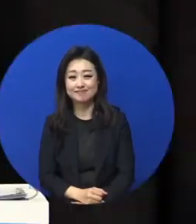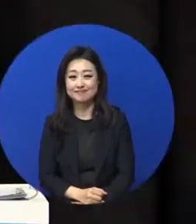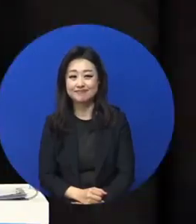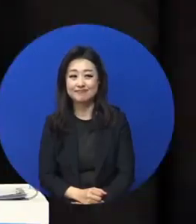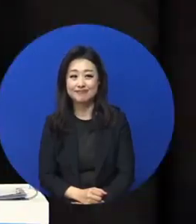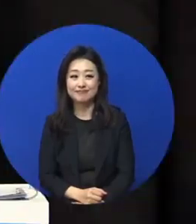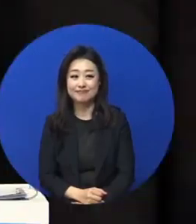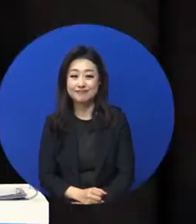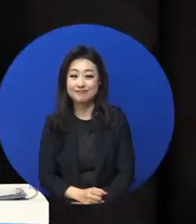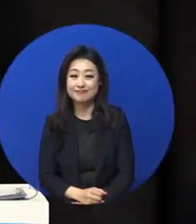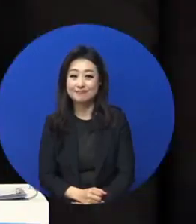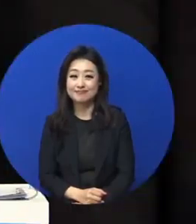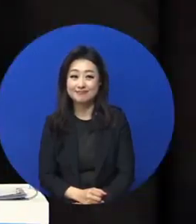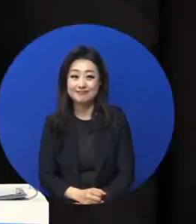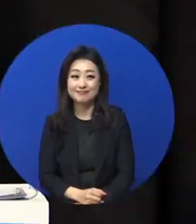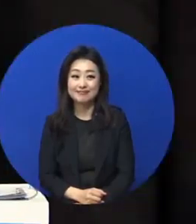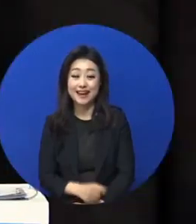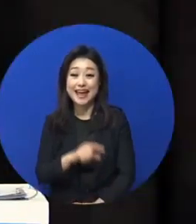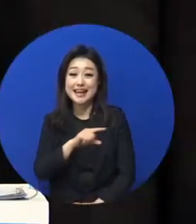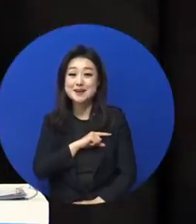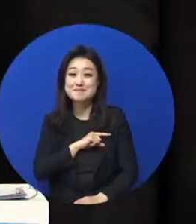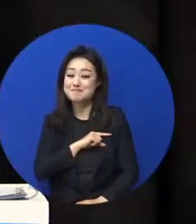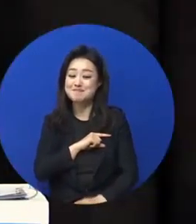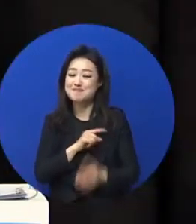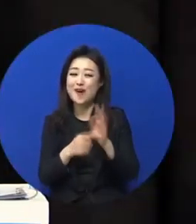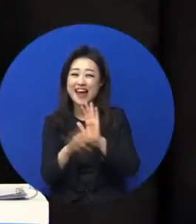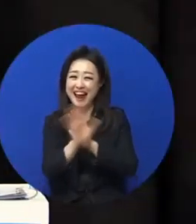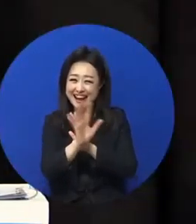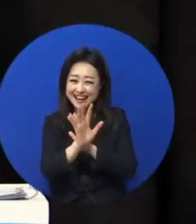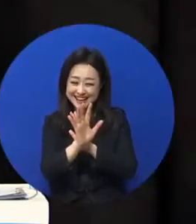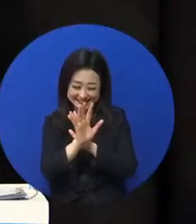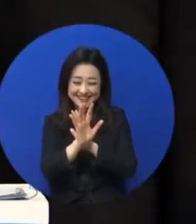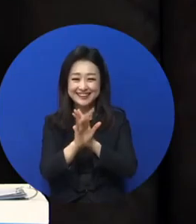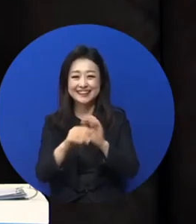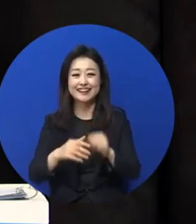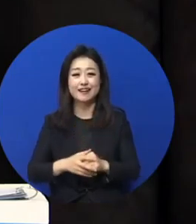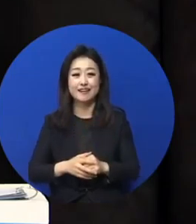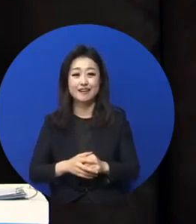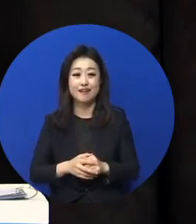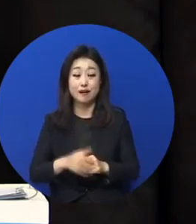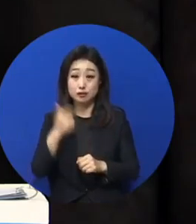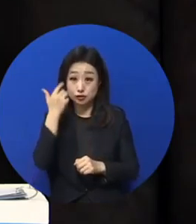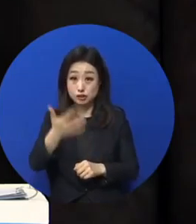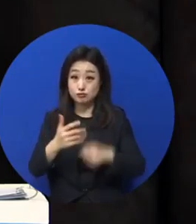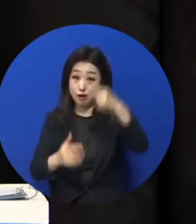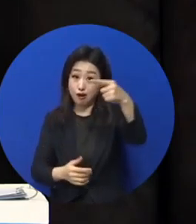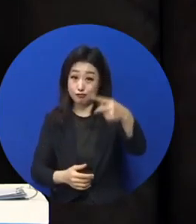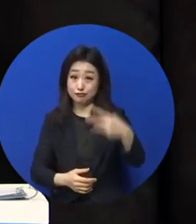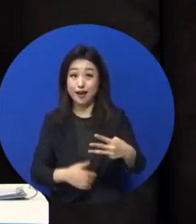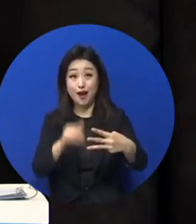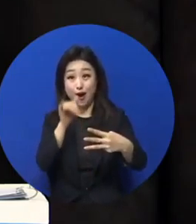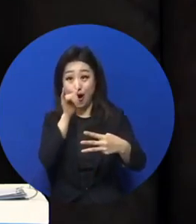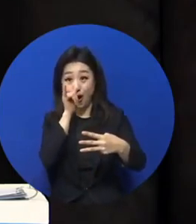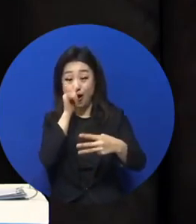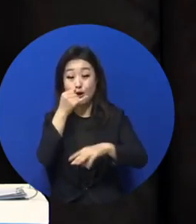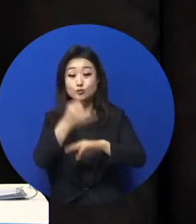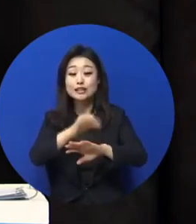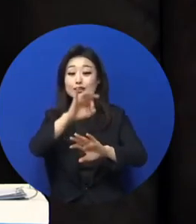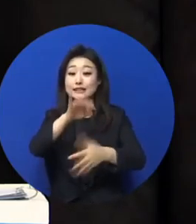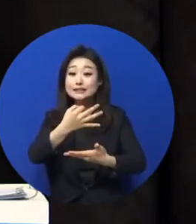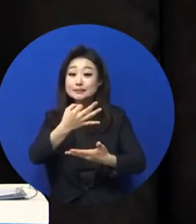아, 97번은 일단은 익명입니다. 아, 첫 번째, 세 가지나 질문을 주셨는데